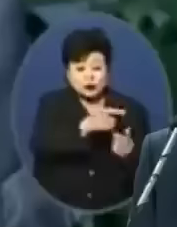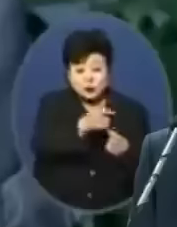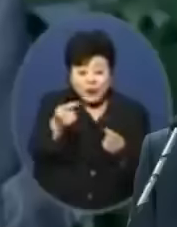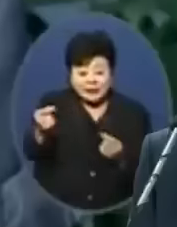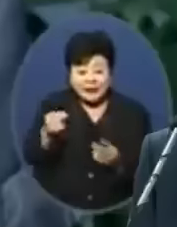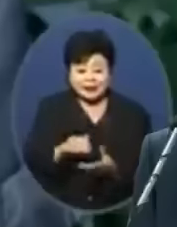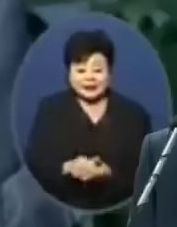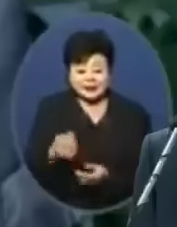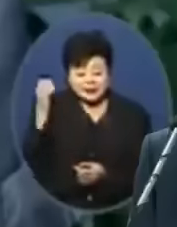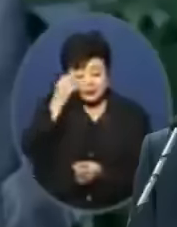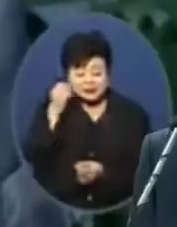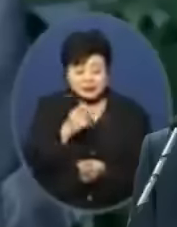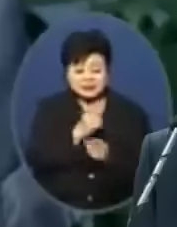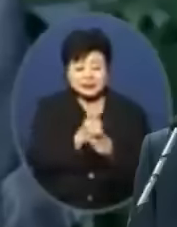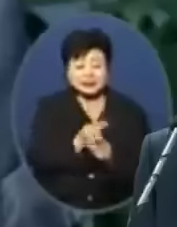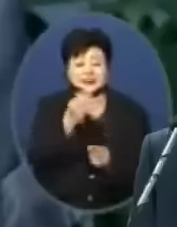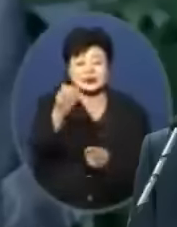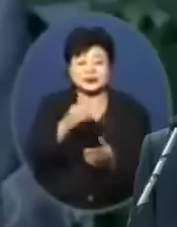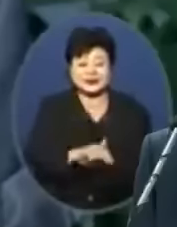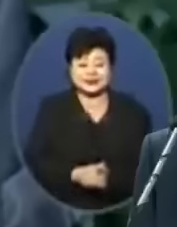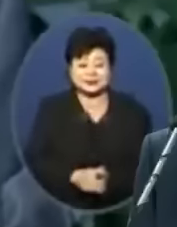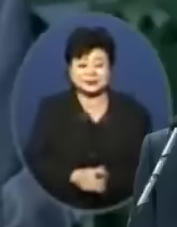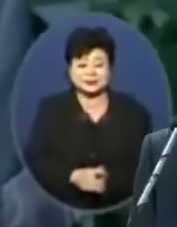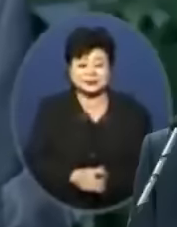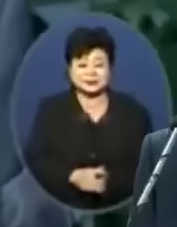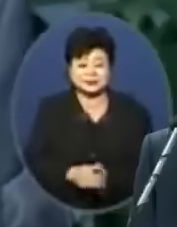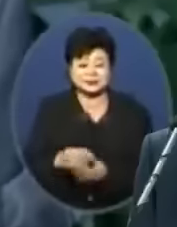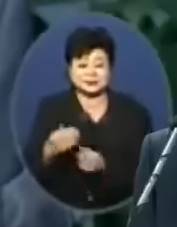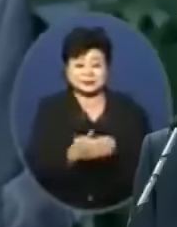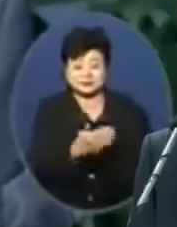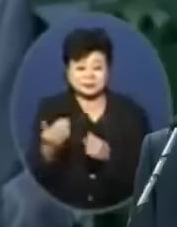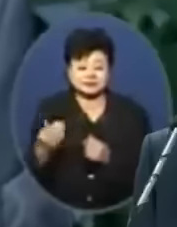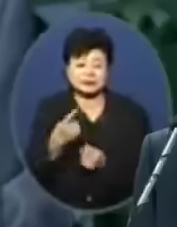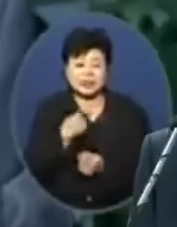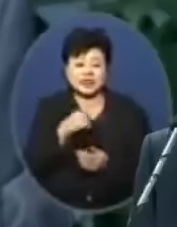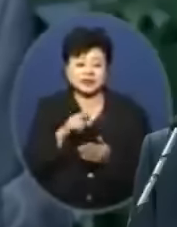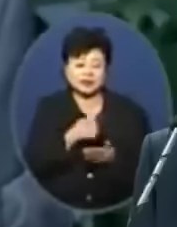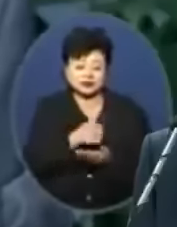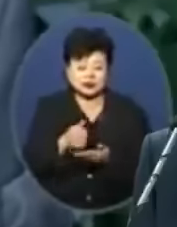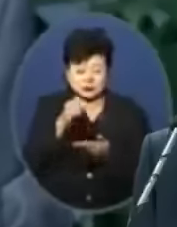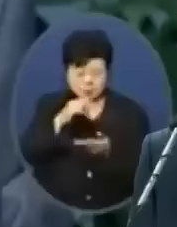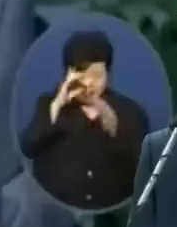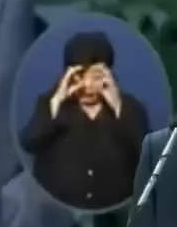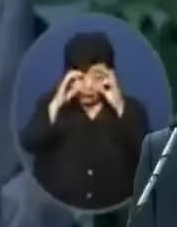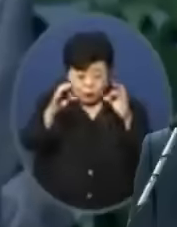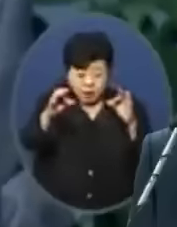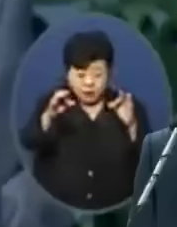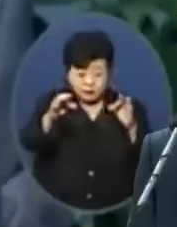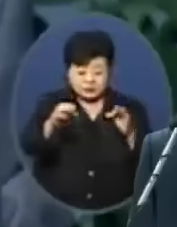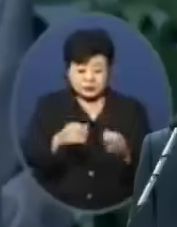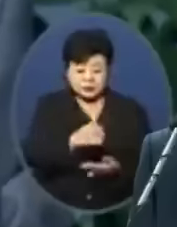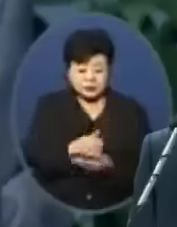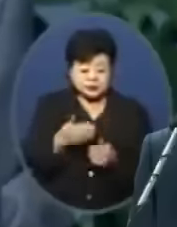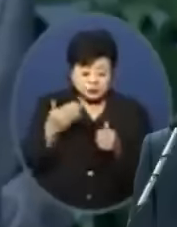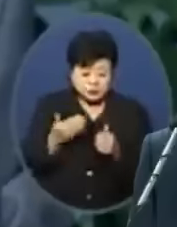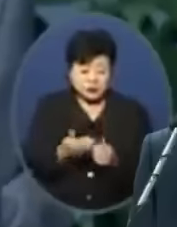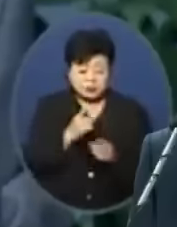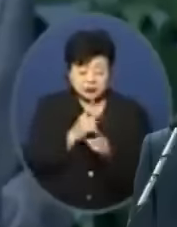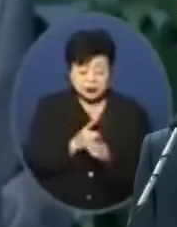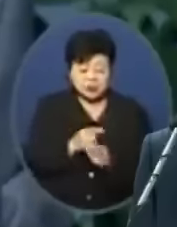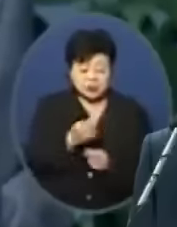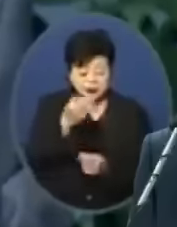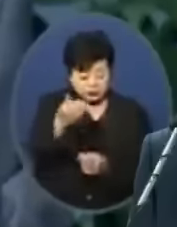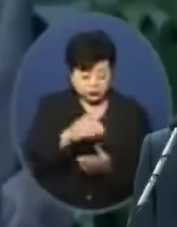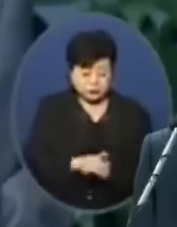되어서 승리를 가져오게 되는 것입니다. 우리가 사방으로 우겨삼을 당해도 주님을 바라보면 주님께서 파죽지세로 이기게